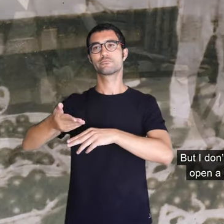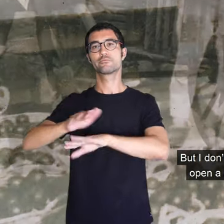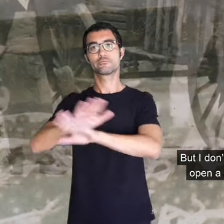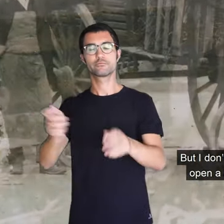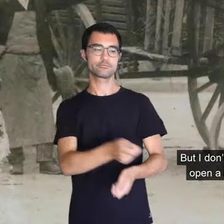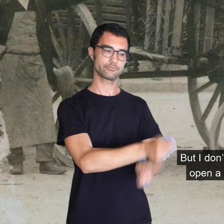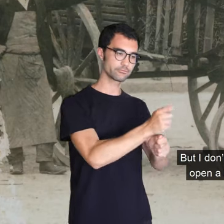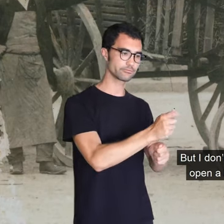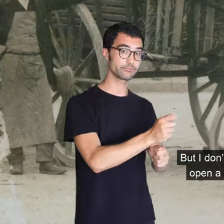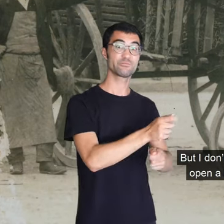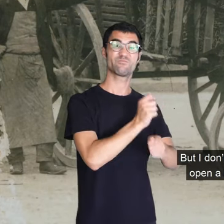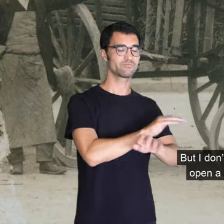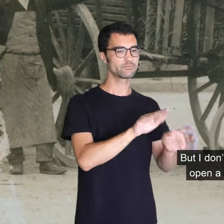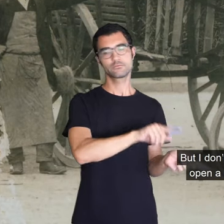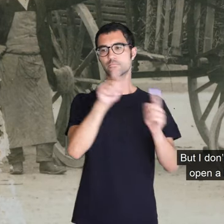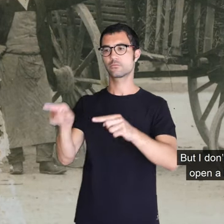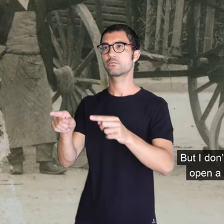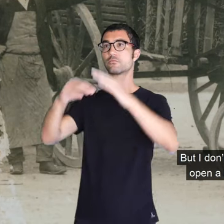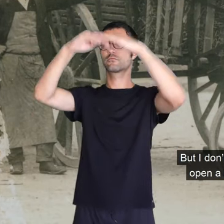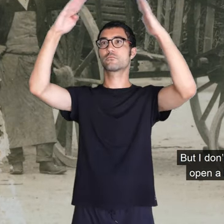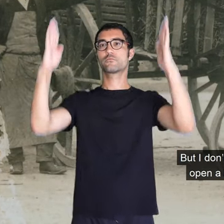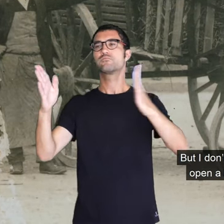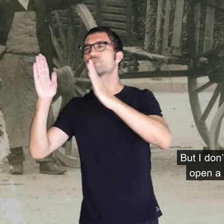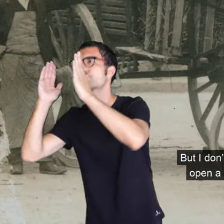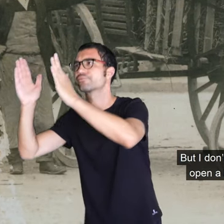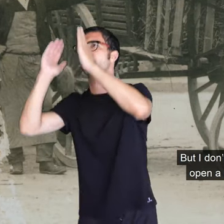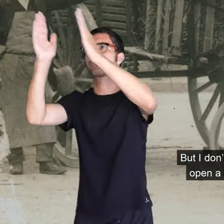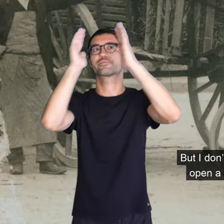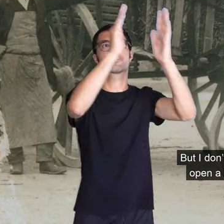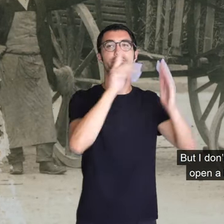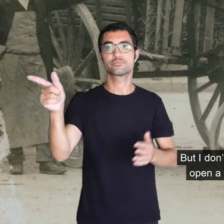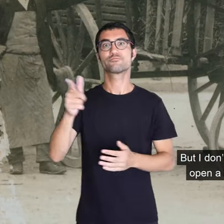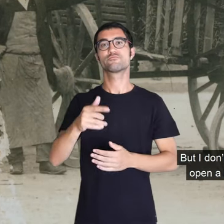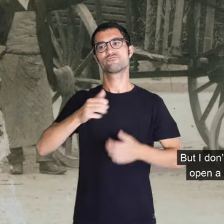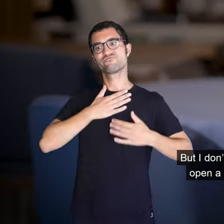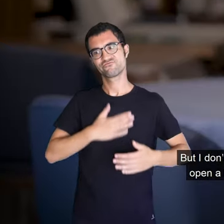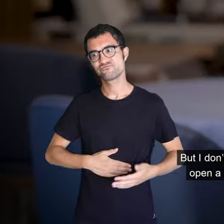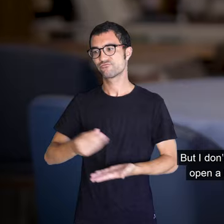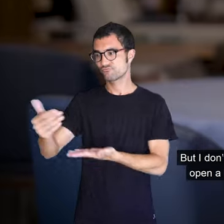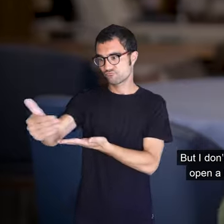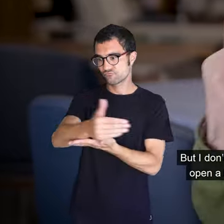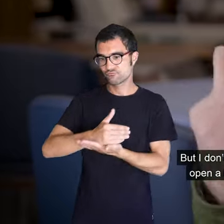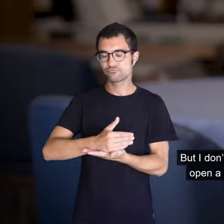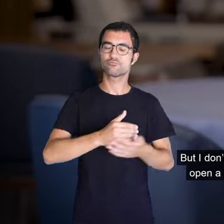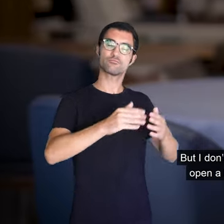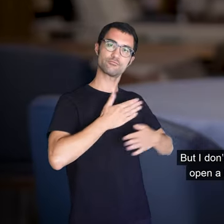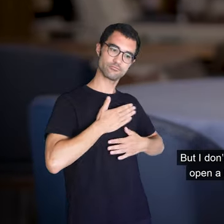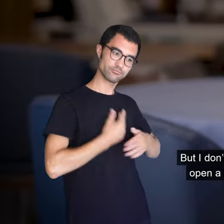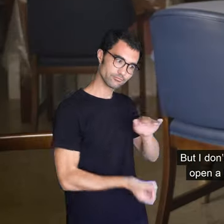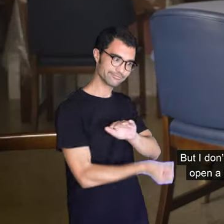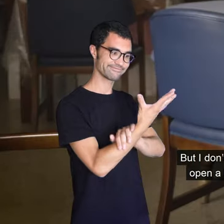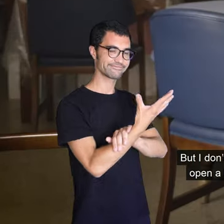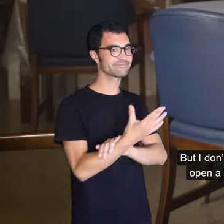un magatzem per poder, a veure si podia posar un negoci per ell. Però se va equivocar i va tornar a